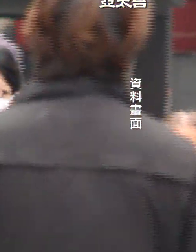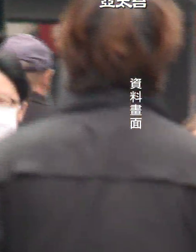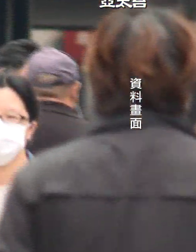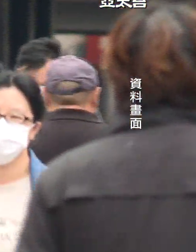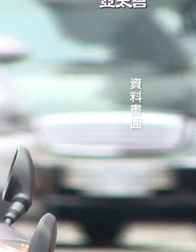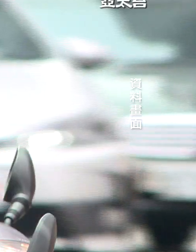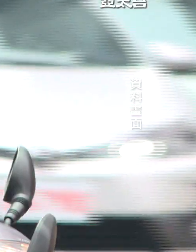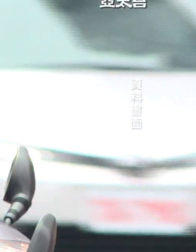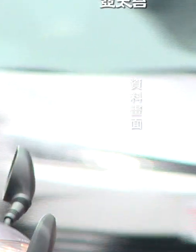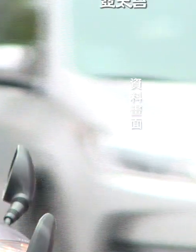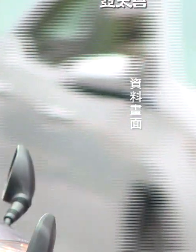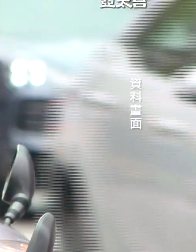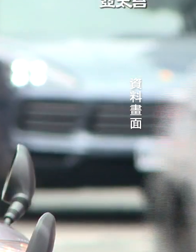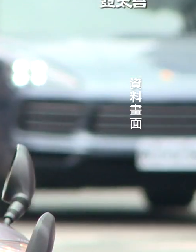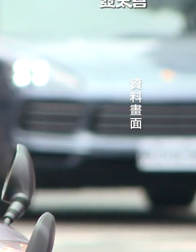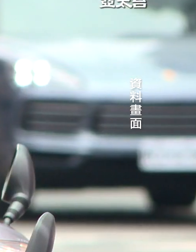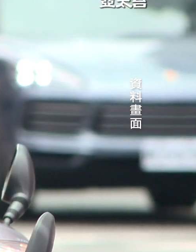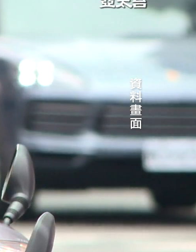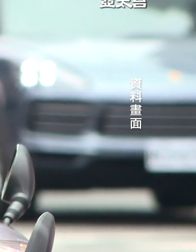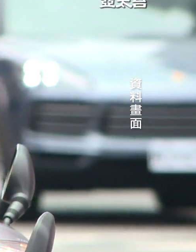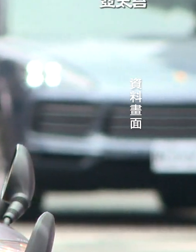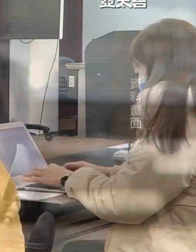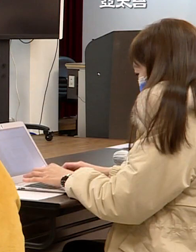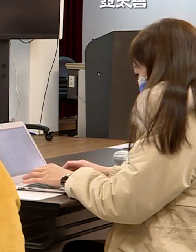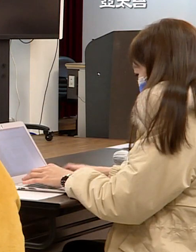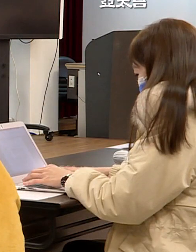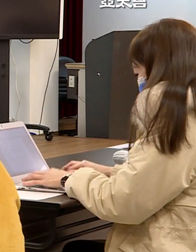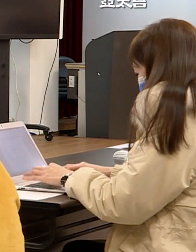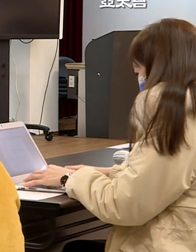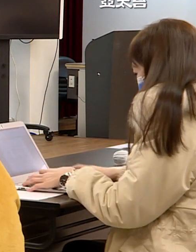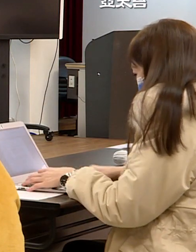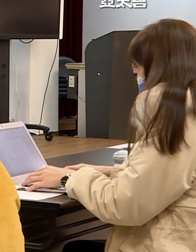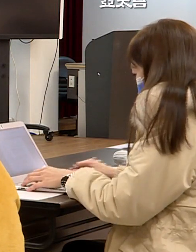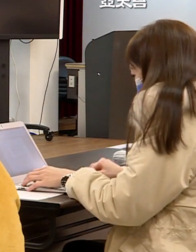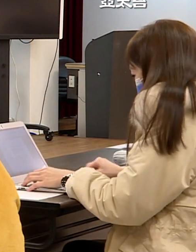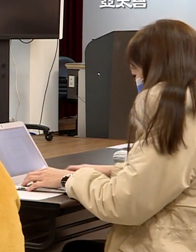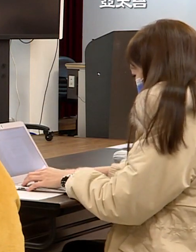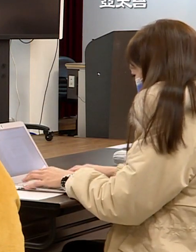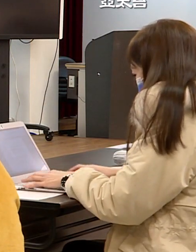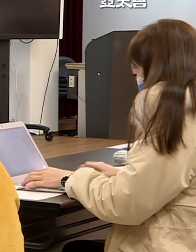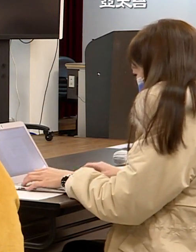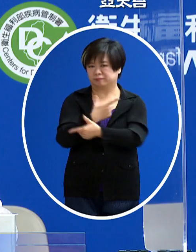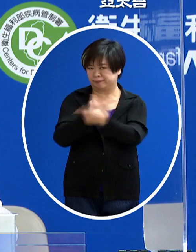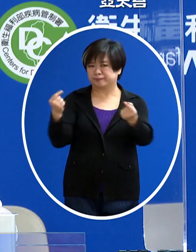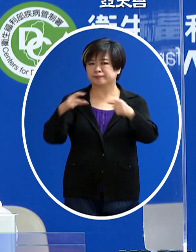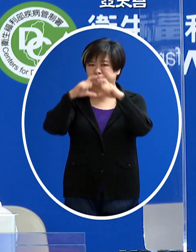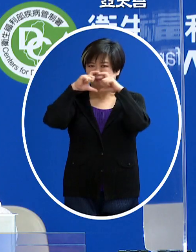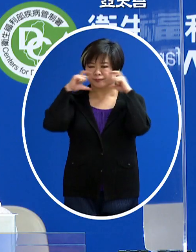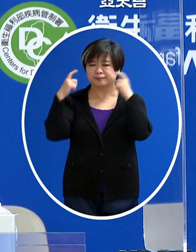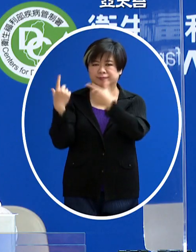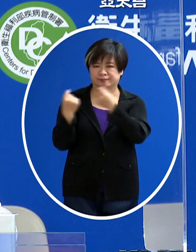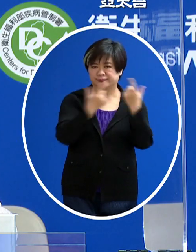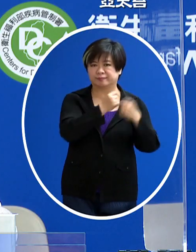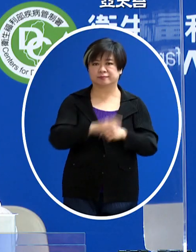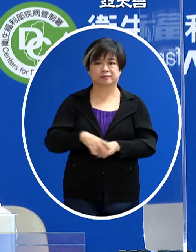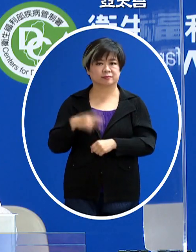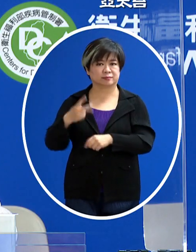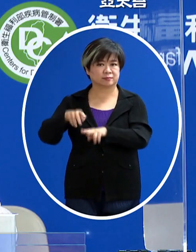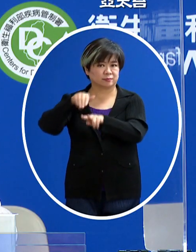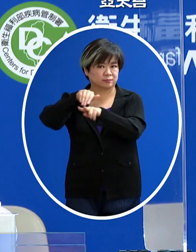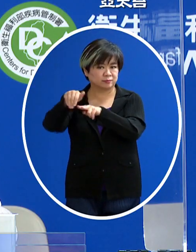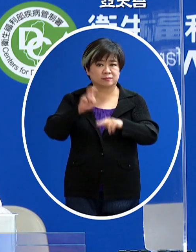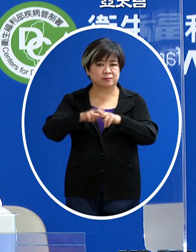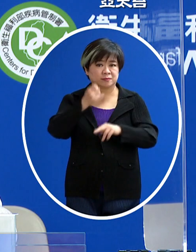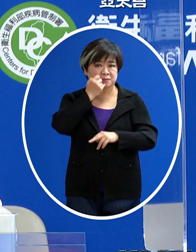开始关注228连假的防疫作为会持续收紧或者放宽。 高铁或一些交通工具